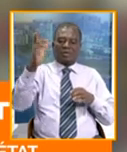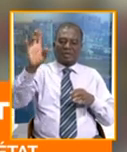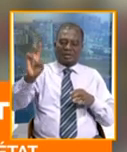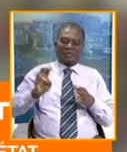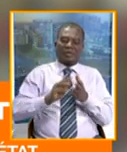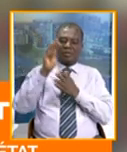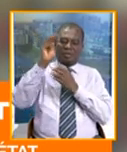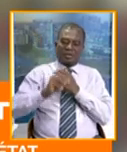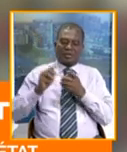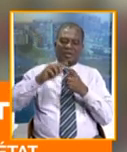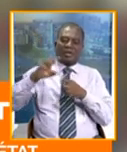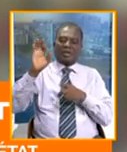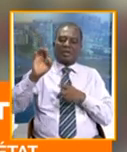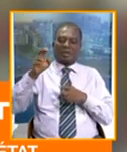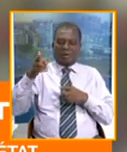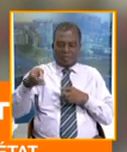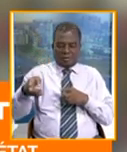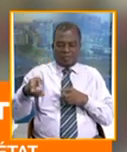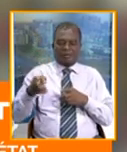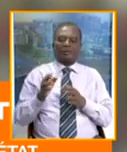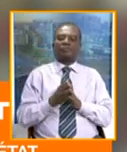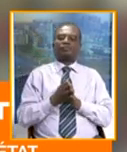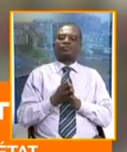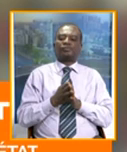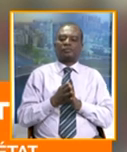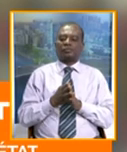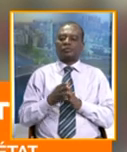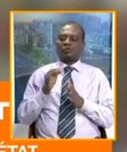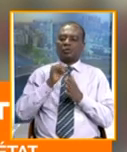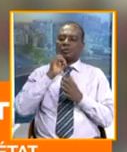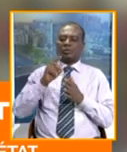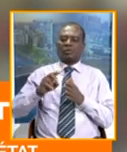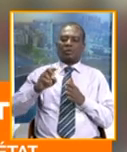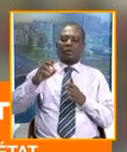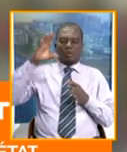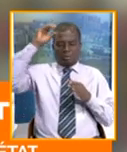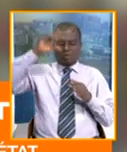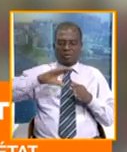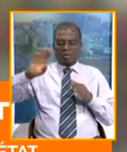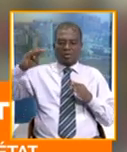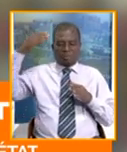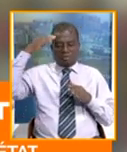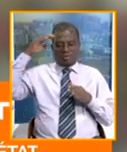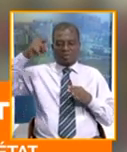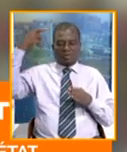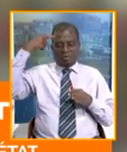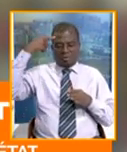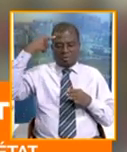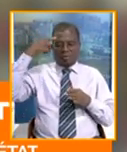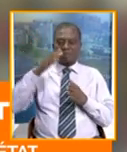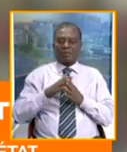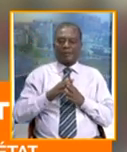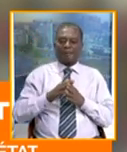de 9h sur l'esplanade du palais de la présidence de la République. Ce sont Monsieur le ministre d'État, Premier ministre par